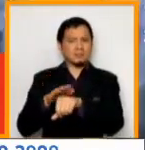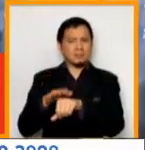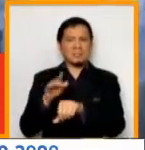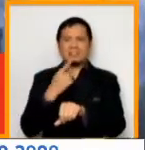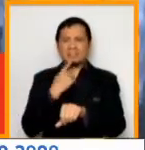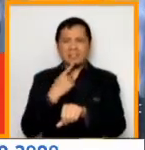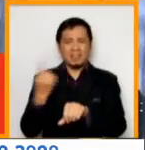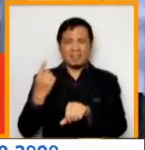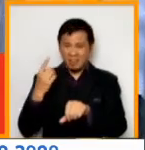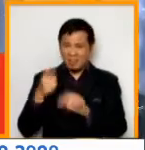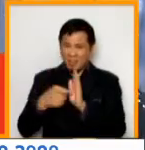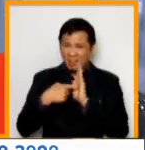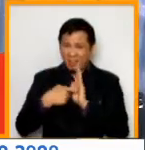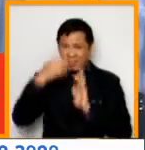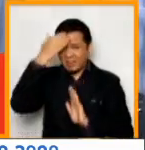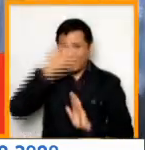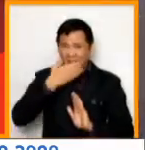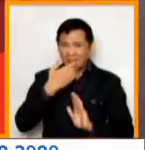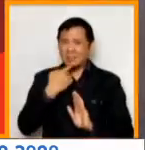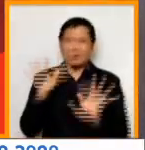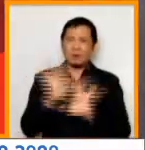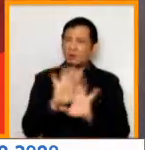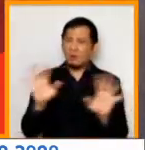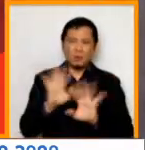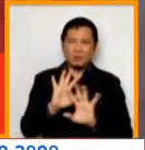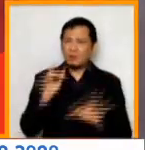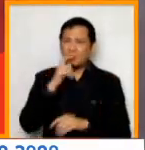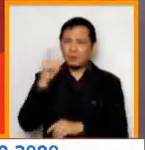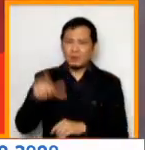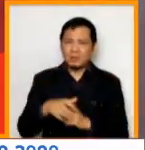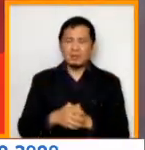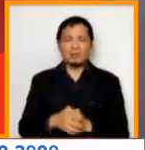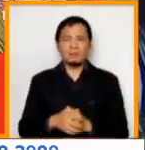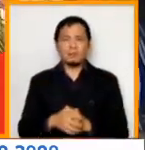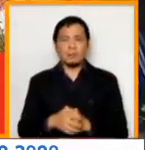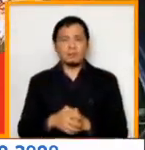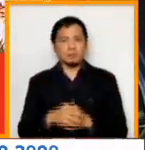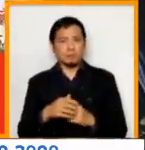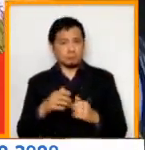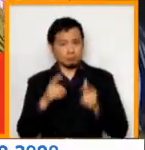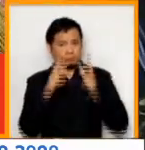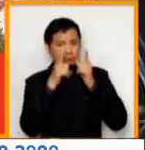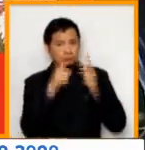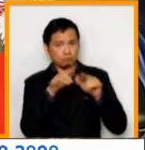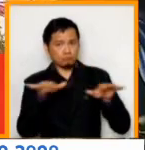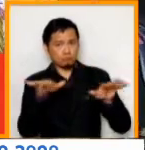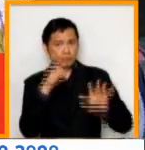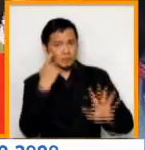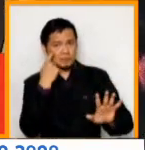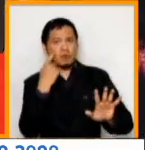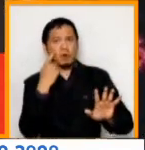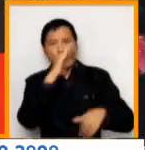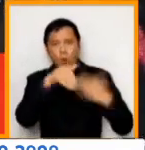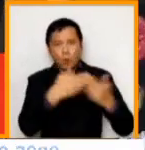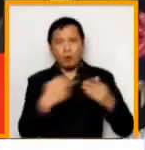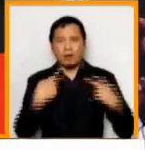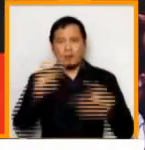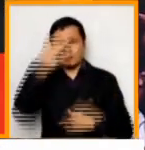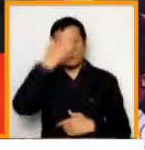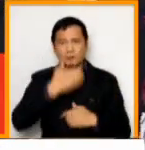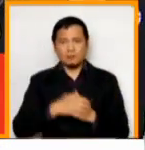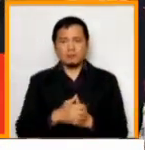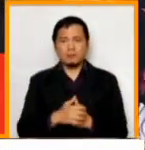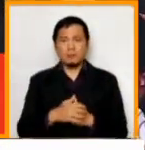shield. Sa mga nakita namin kanina, lahat naman ay may face shield. Mas mainang pamas na lang, mahirap ang may face shield.